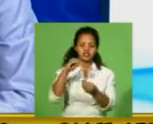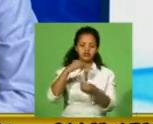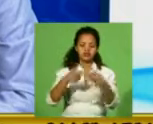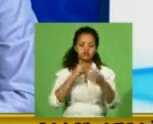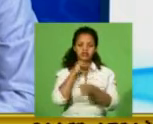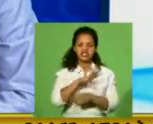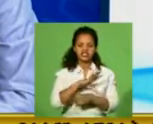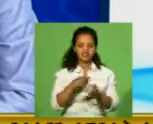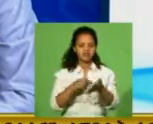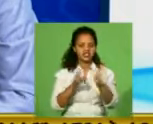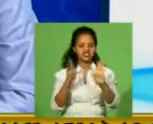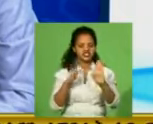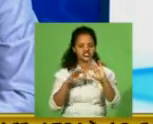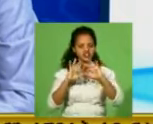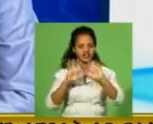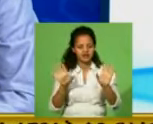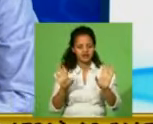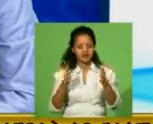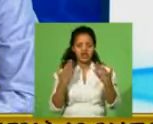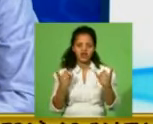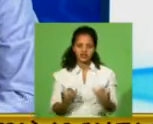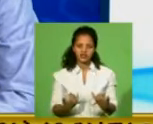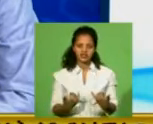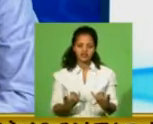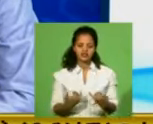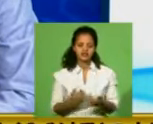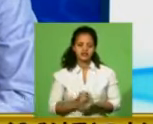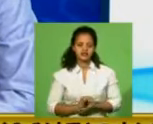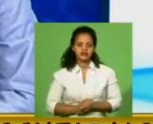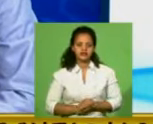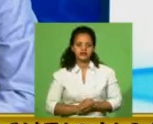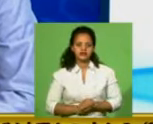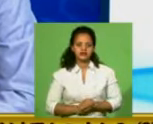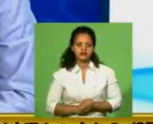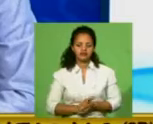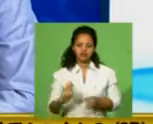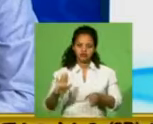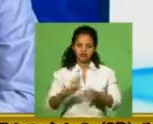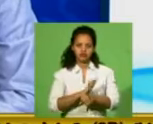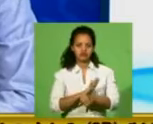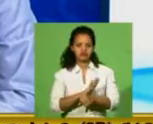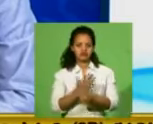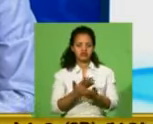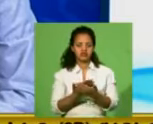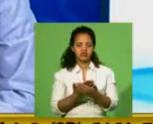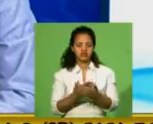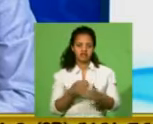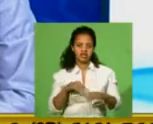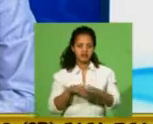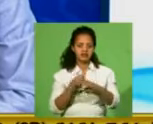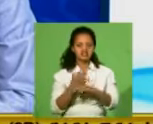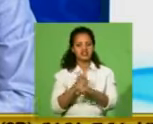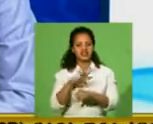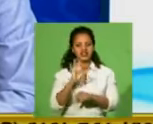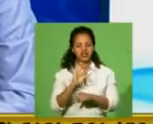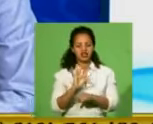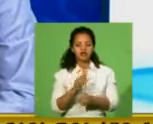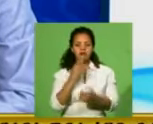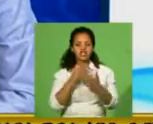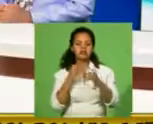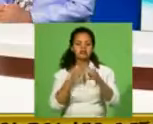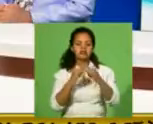በብልሽት የሚገለጽ ችግር የለውም። አሁን በፉል ካፓሲቲ የሐዋሳው ያው እየሰራ ይገኛል ማለት ነው። መልካም።